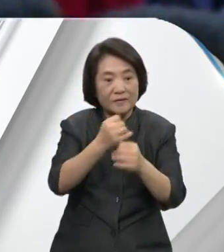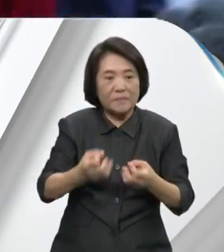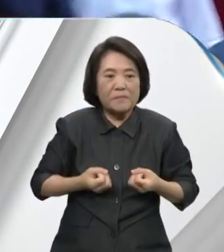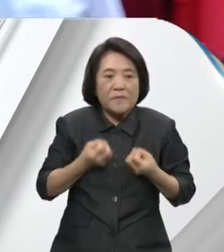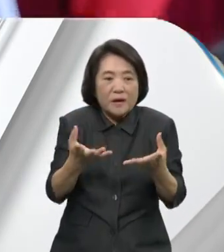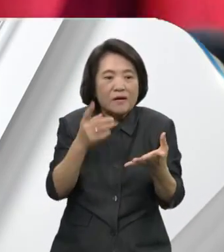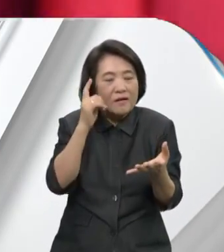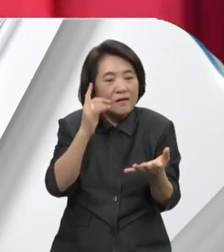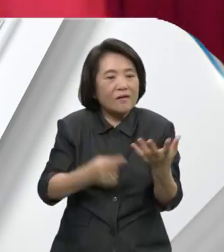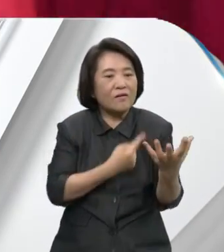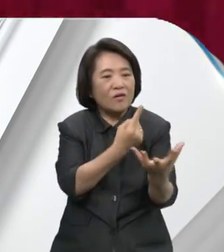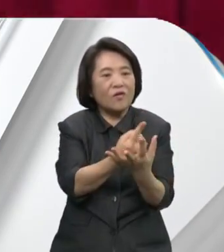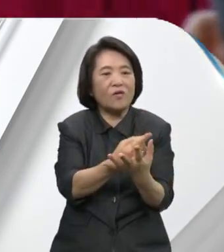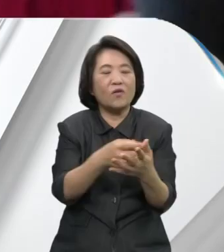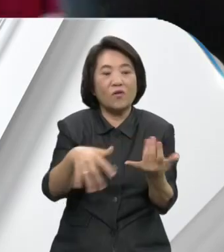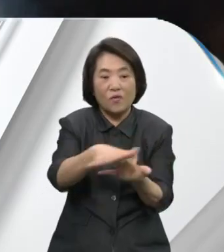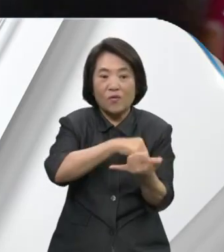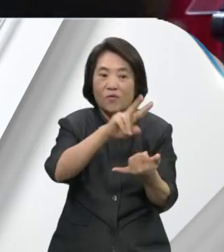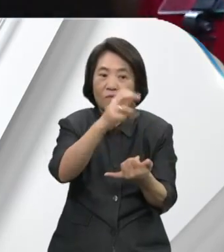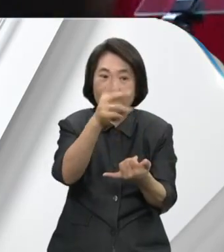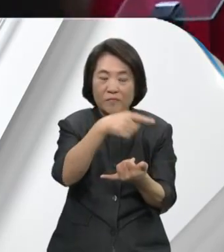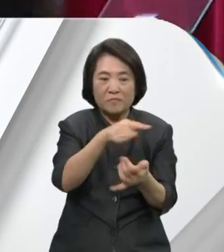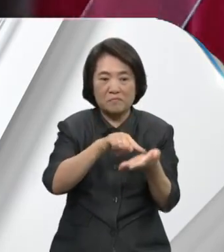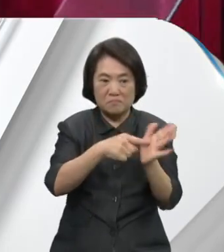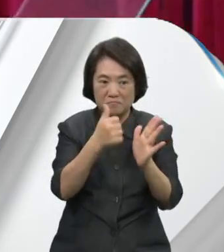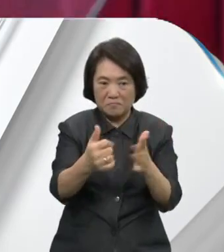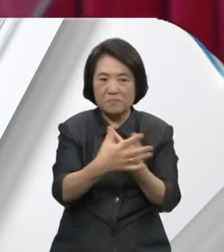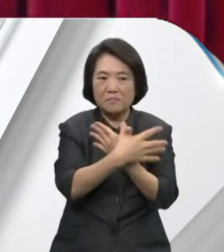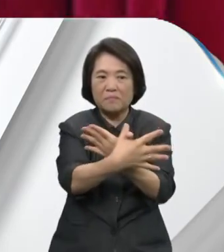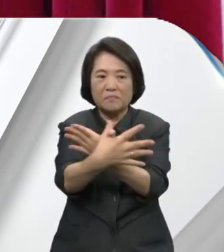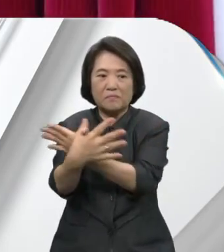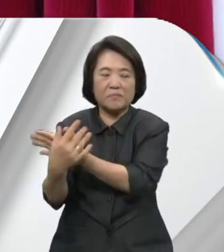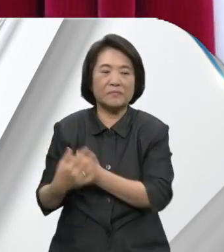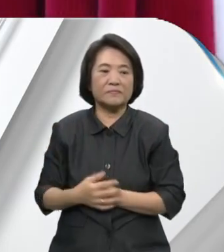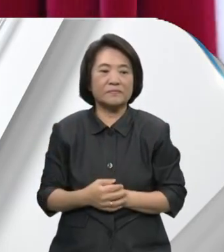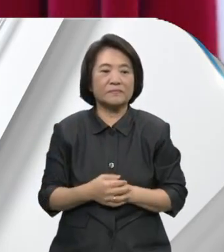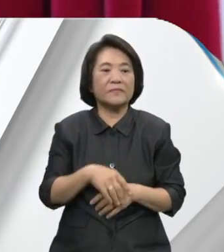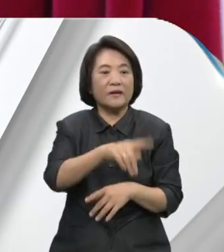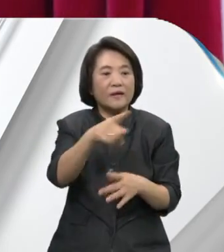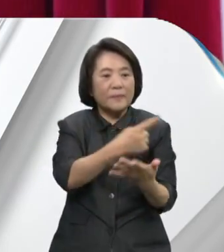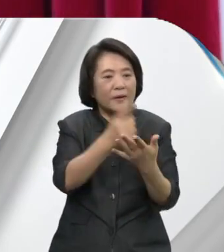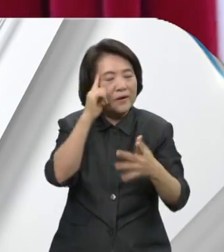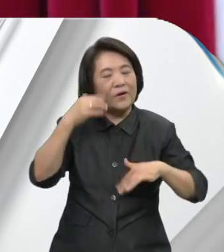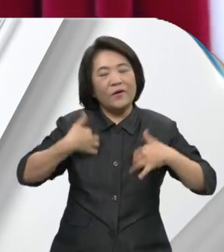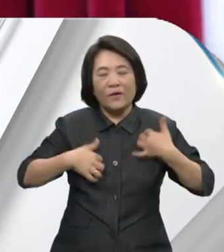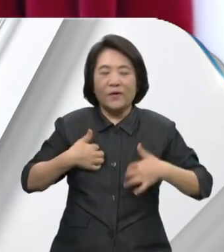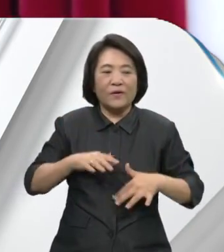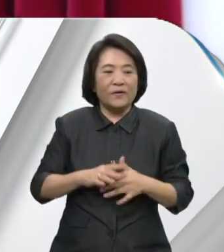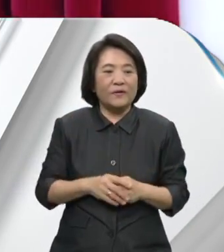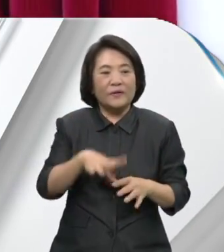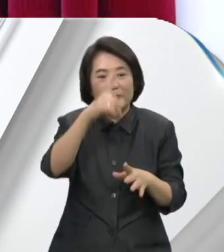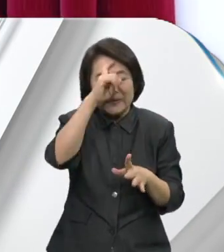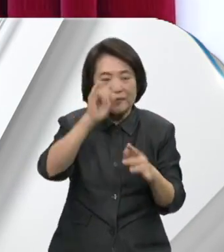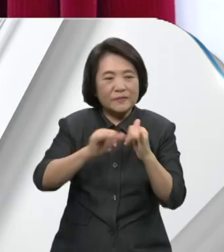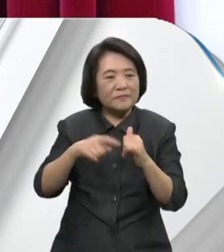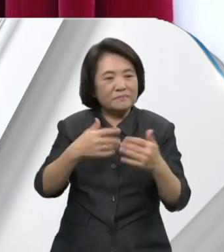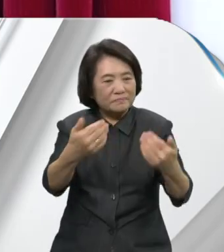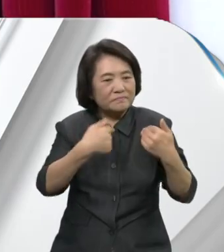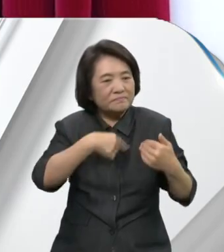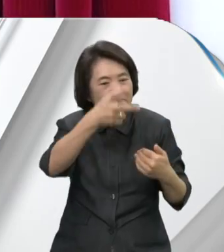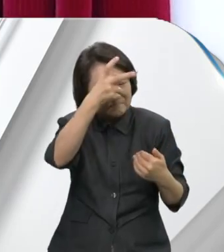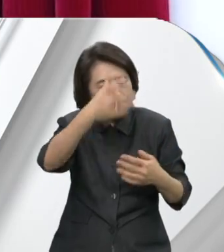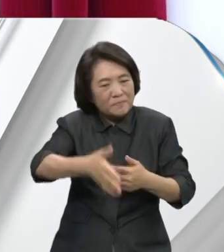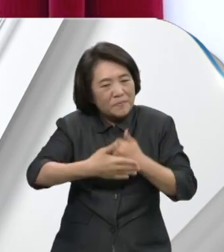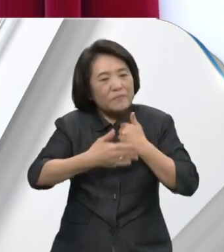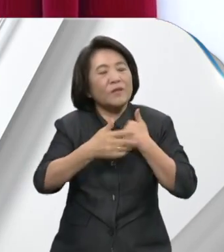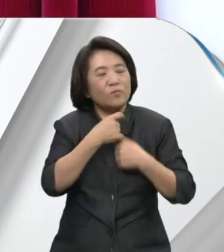到警政署颁奖文全国28个模范警察，对众个警察都讲过欢喜，并希望社会大众会行卡支